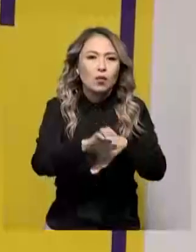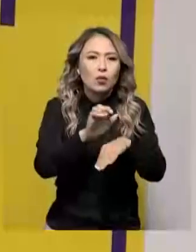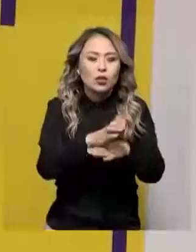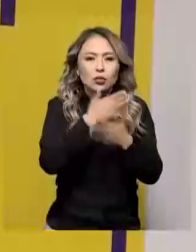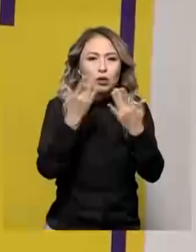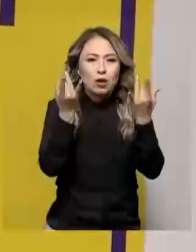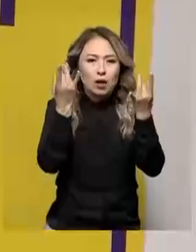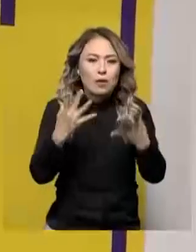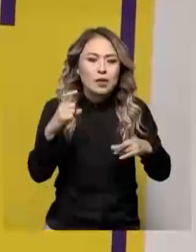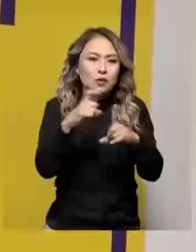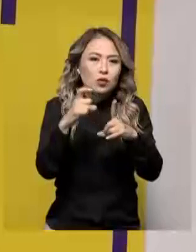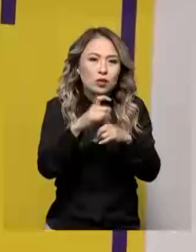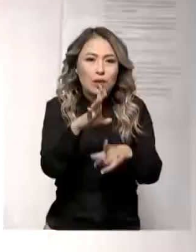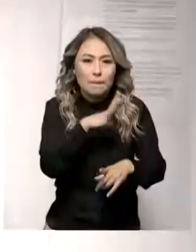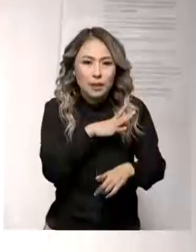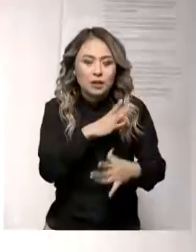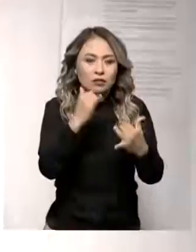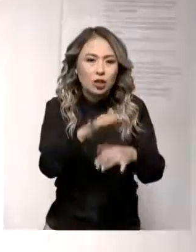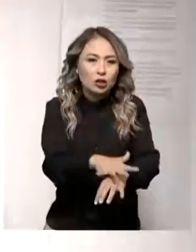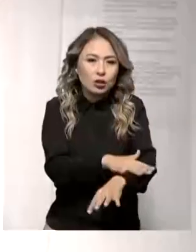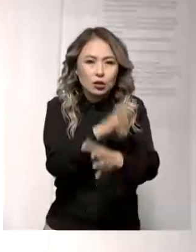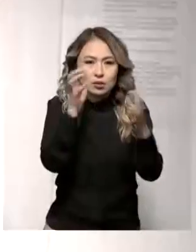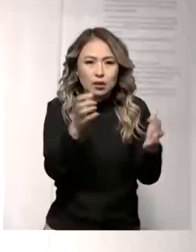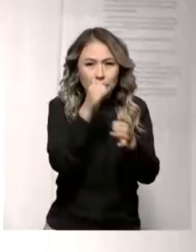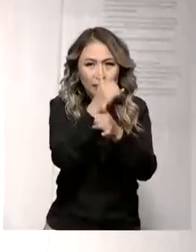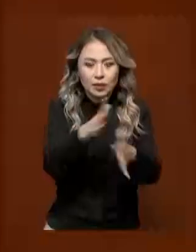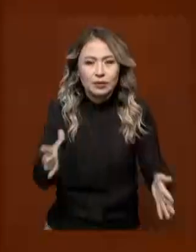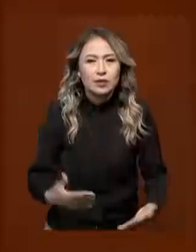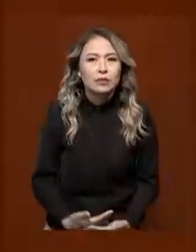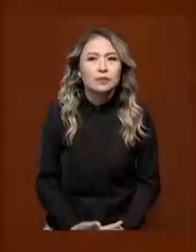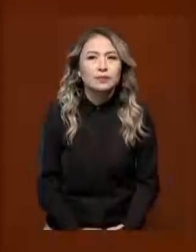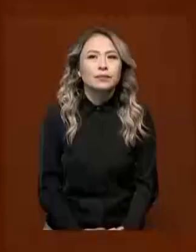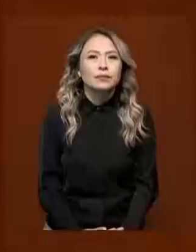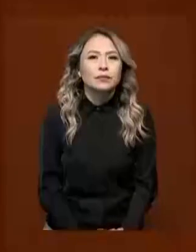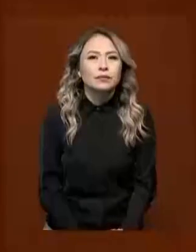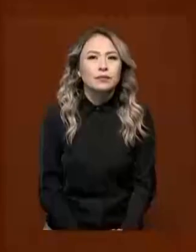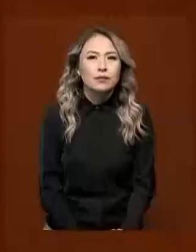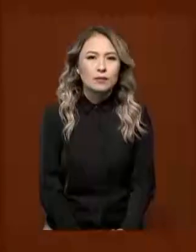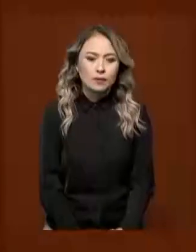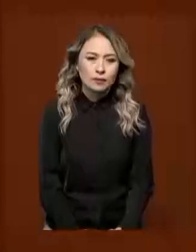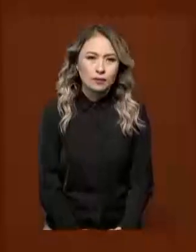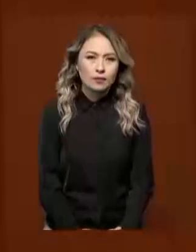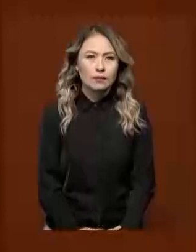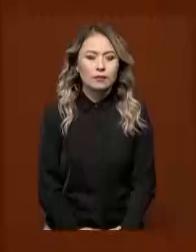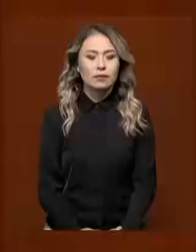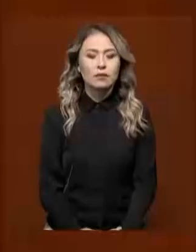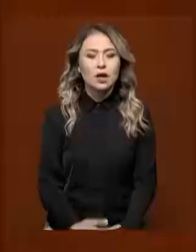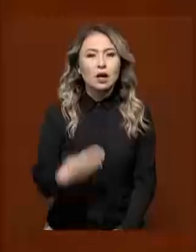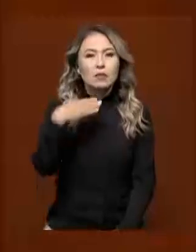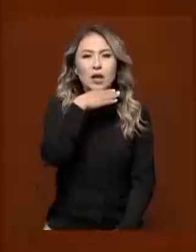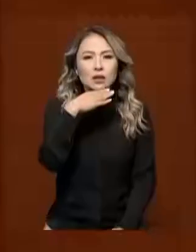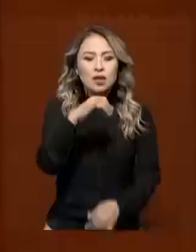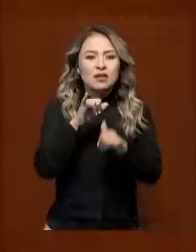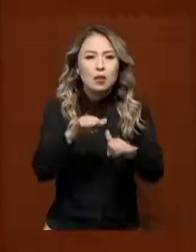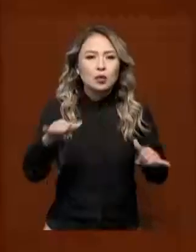Қарапайым тілмен айтқанда салқындатылған етті ұзақ сақтай алмаймыз. Нет четкой стратегии развития мясной отрасли. Ет саласын